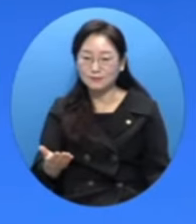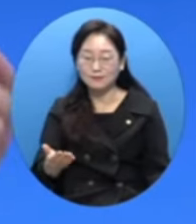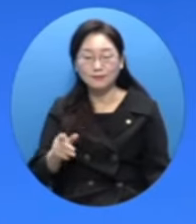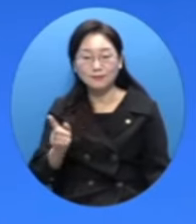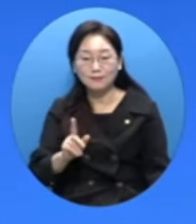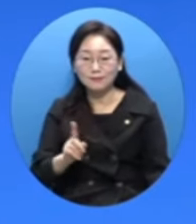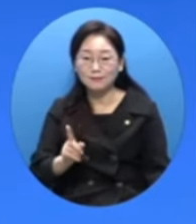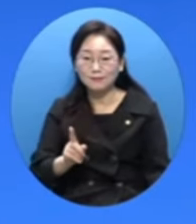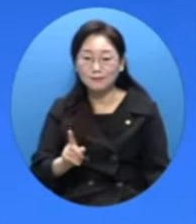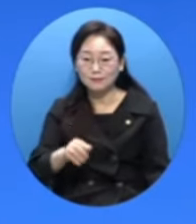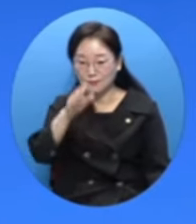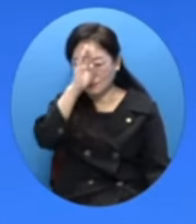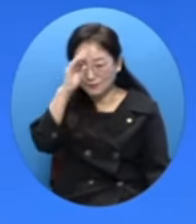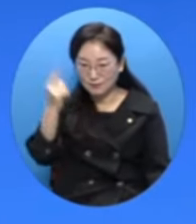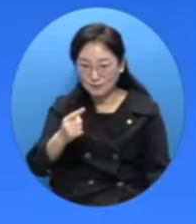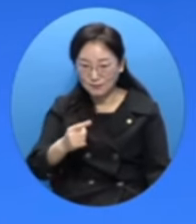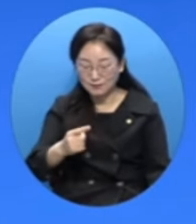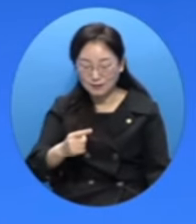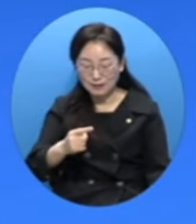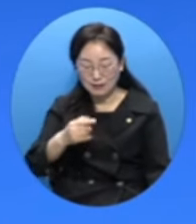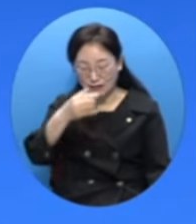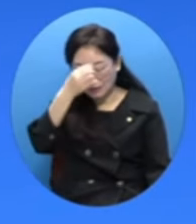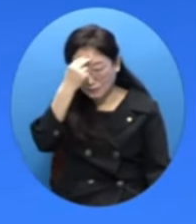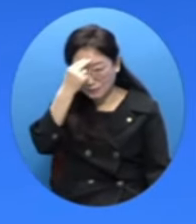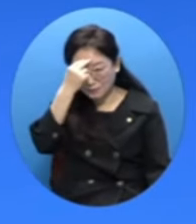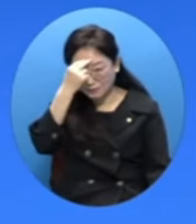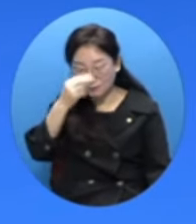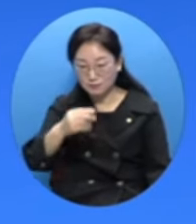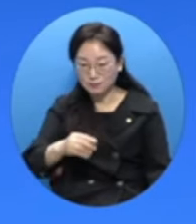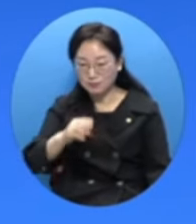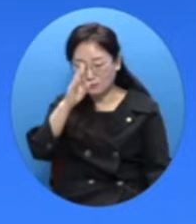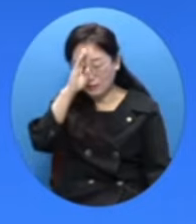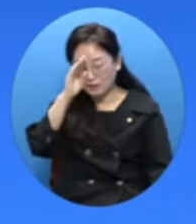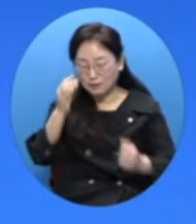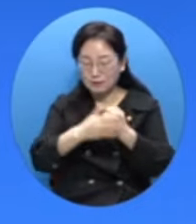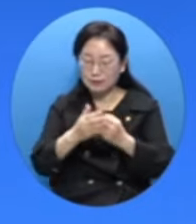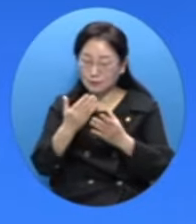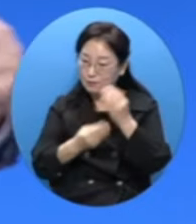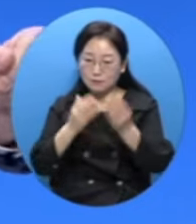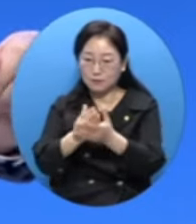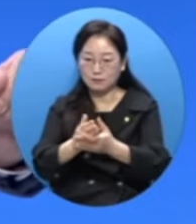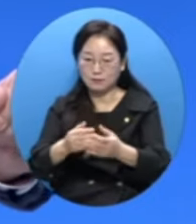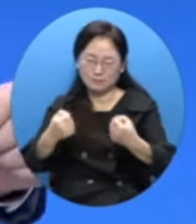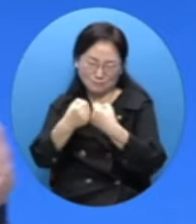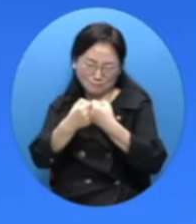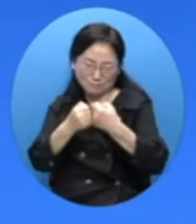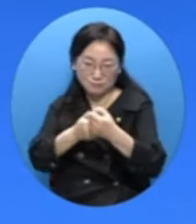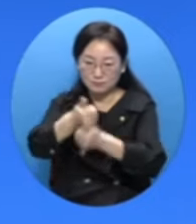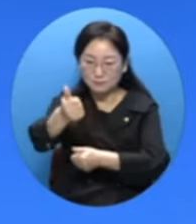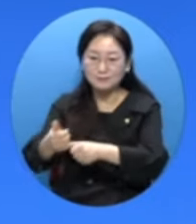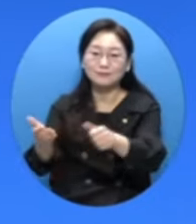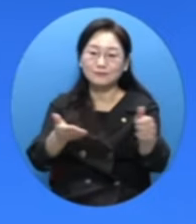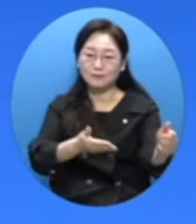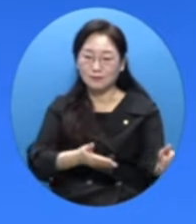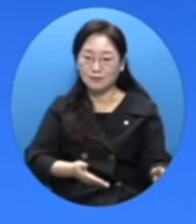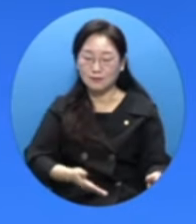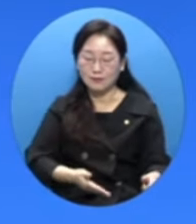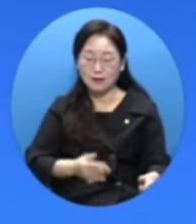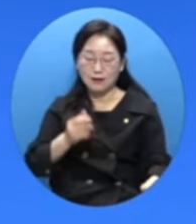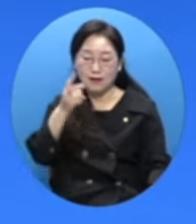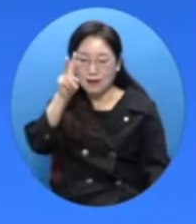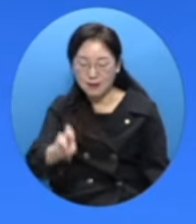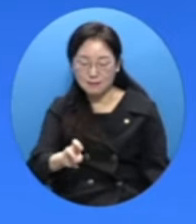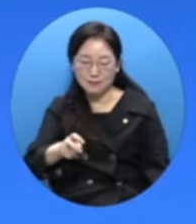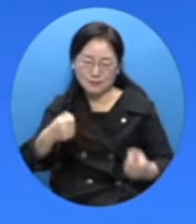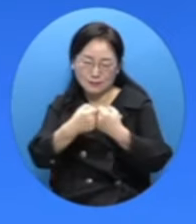어떤 질병이 나와서 여러분을 괴롭힐 때 여러분 질병 안에서 무너지지 말고 질병과 싸워 승리하시기 바랍니다. 암과 싸워